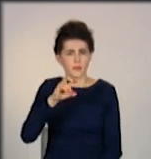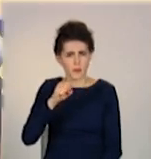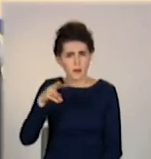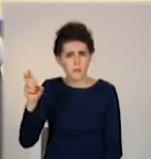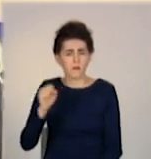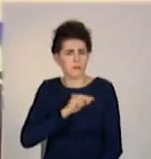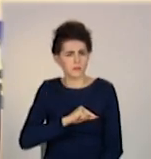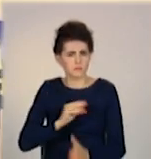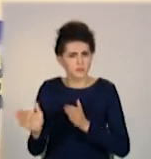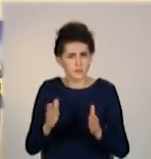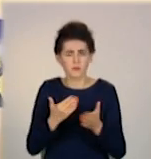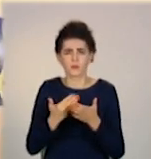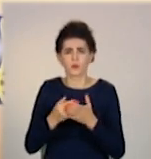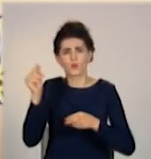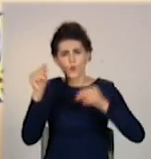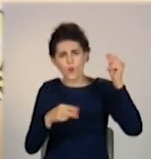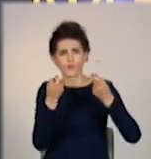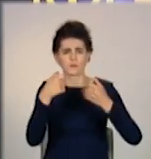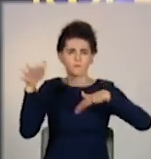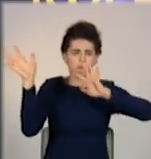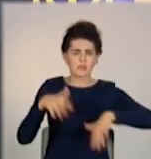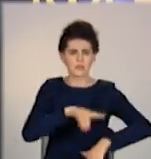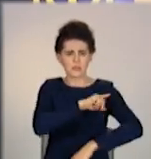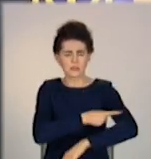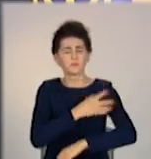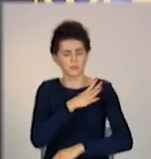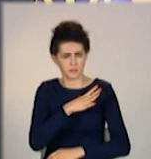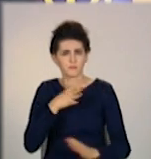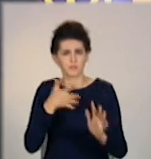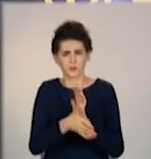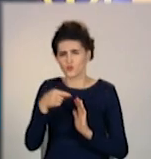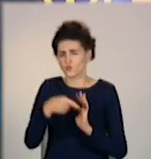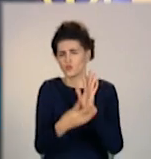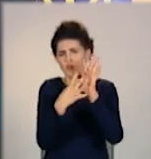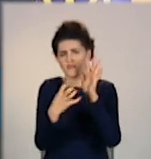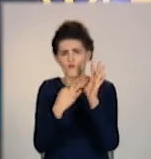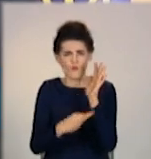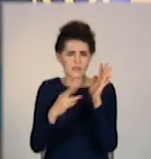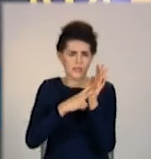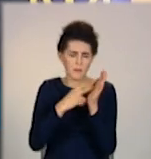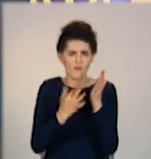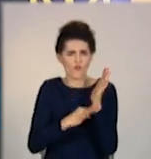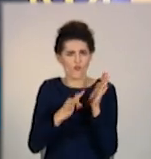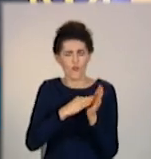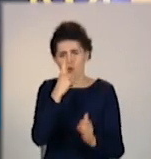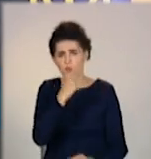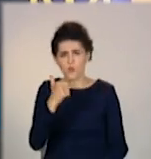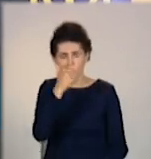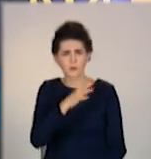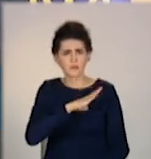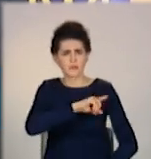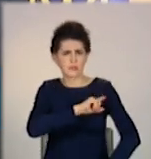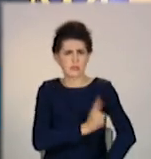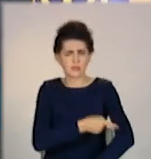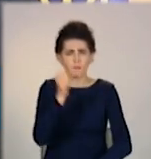тоді рясні опади спричиняли повені. Був такий примір у 87-му або 88-му році, коли були великі осадки